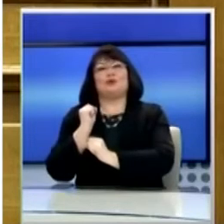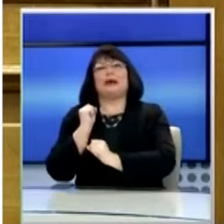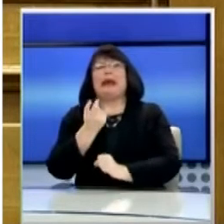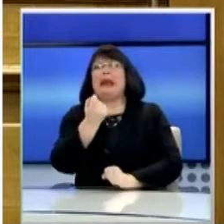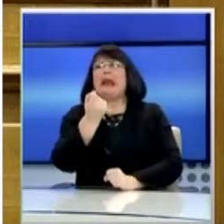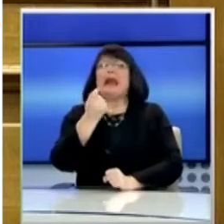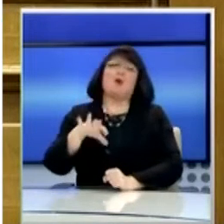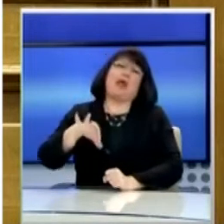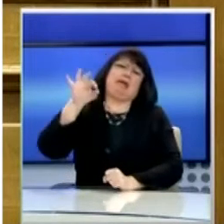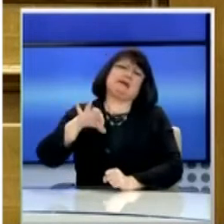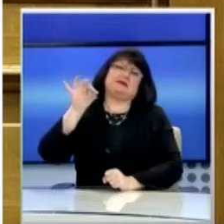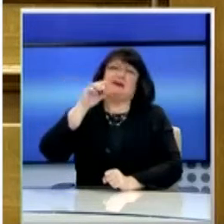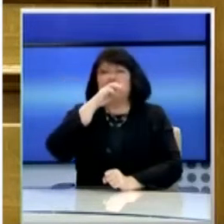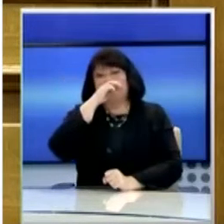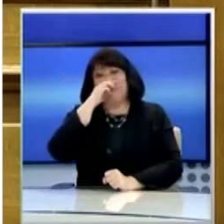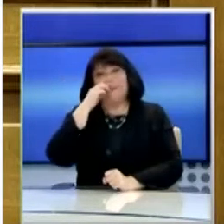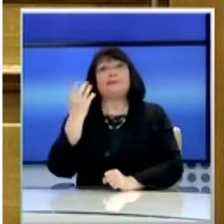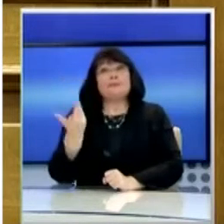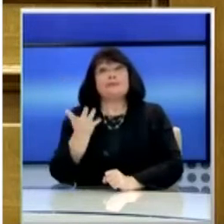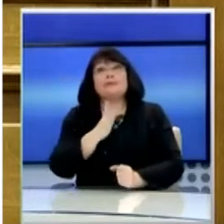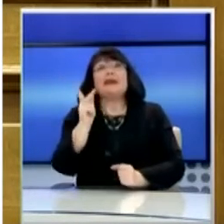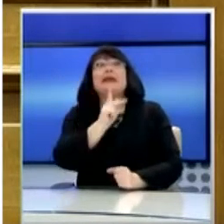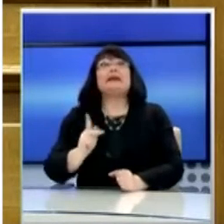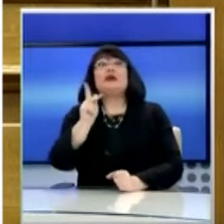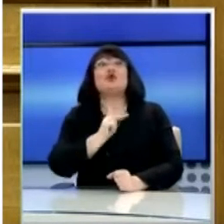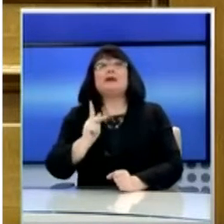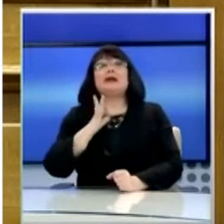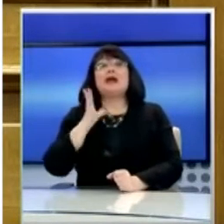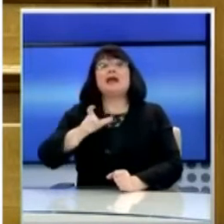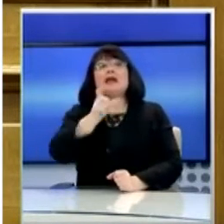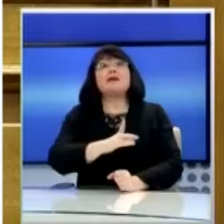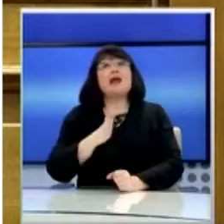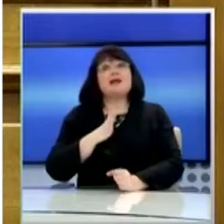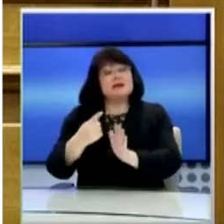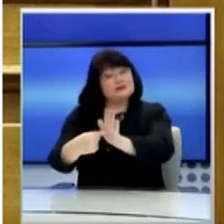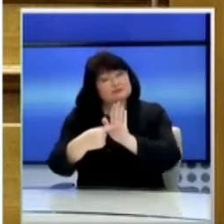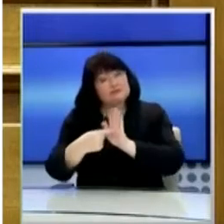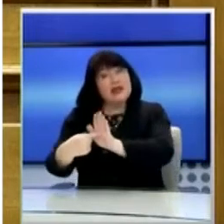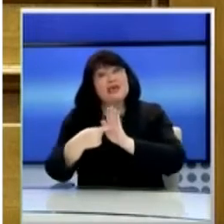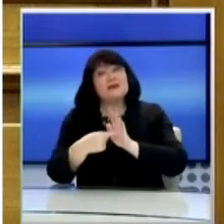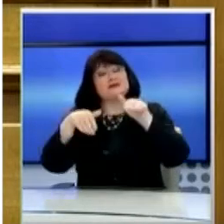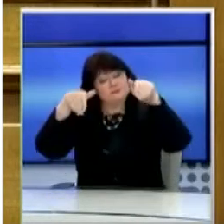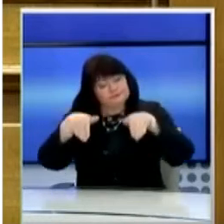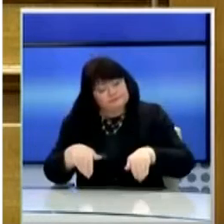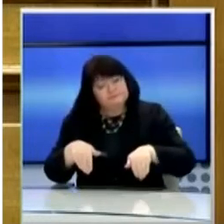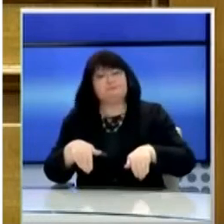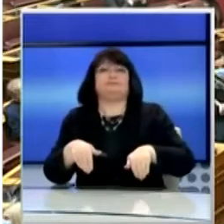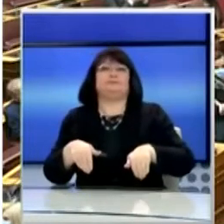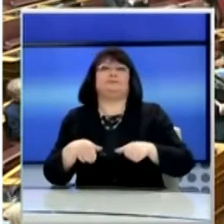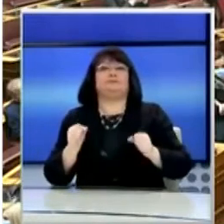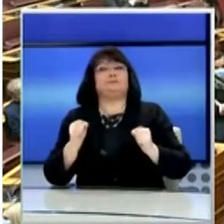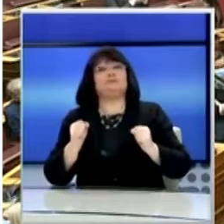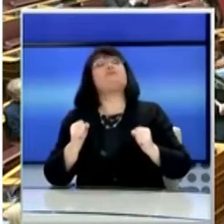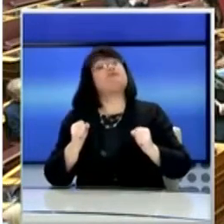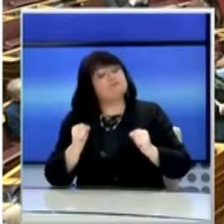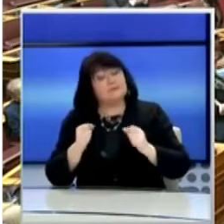να ανοίξουν τα μαγαζιά, είτε με click away, είτε με click in the shop, και τα μέτρα που πρέπει να ληφθούν μέσα. Καταλαβαίνεις ότι